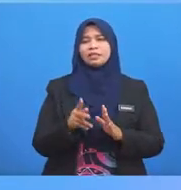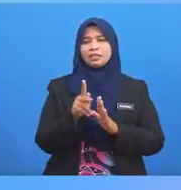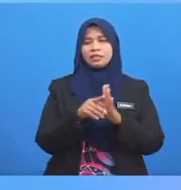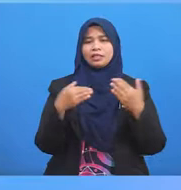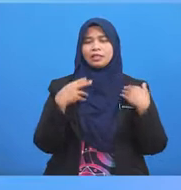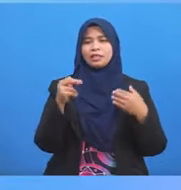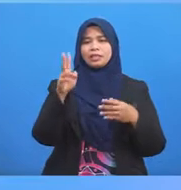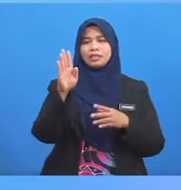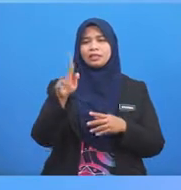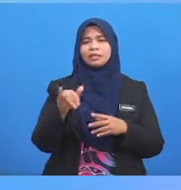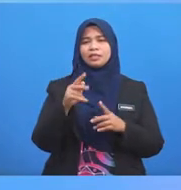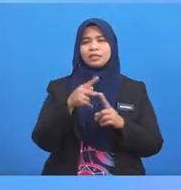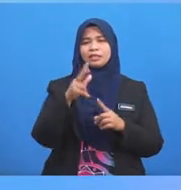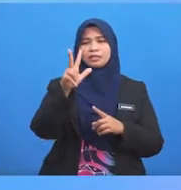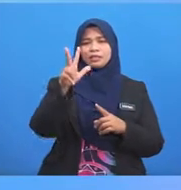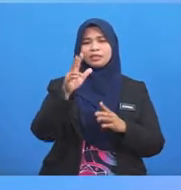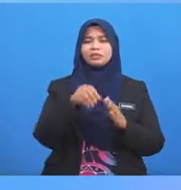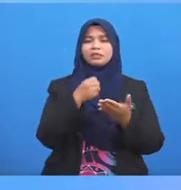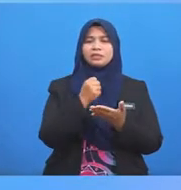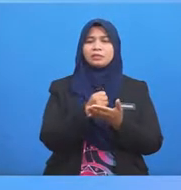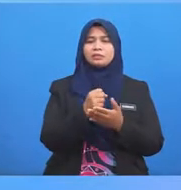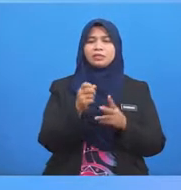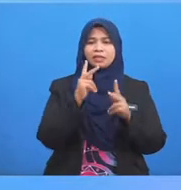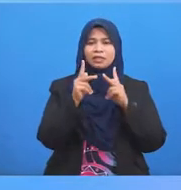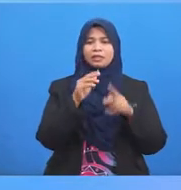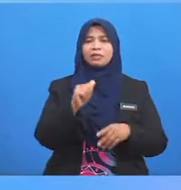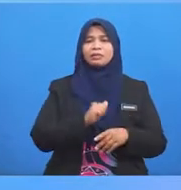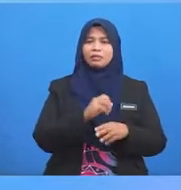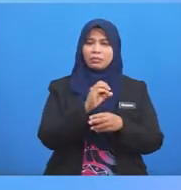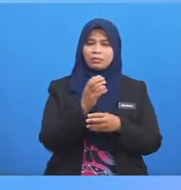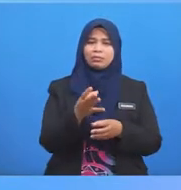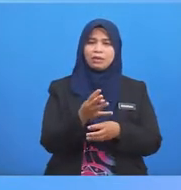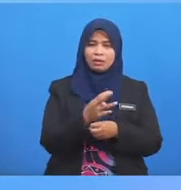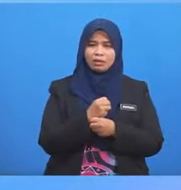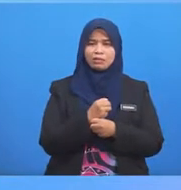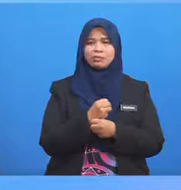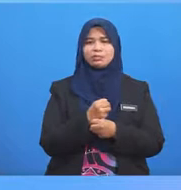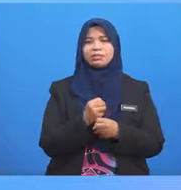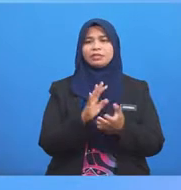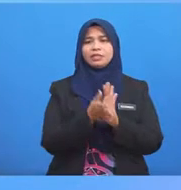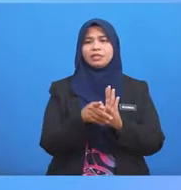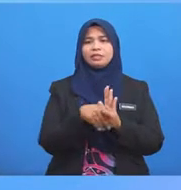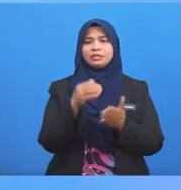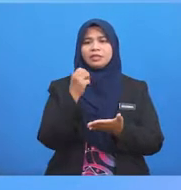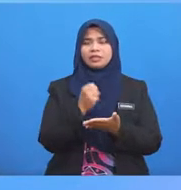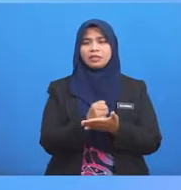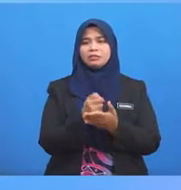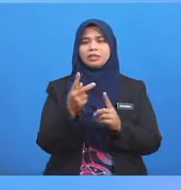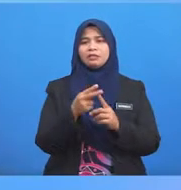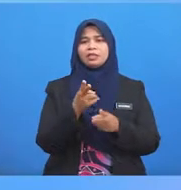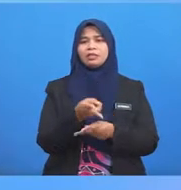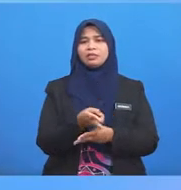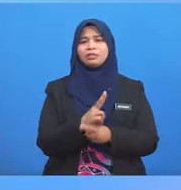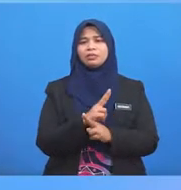pula ialah penjamin berkata, aku sanggup menjadi penjamin kepada hutang anak saudaraku